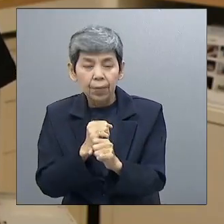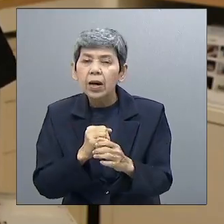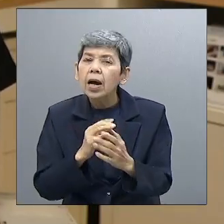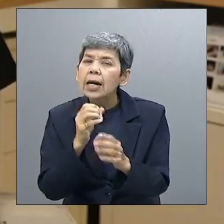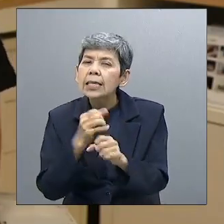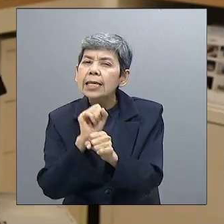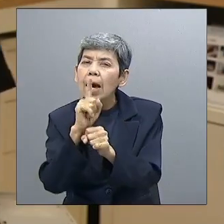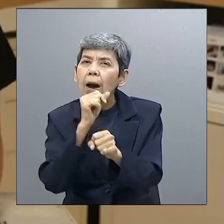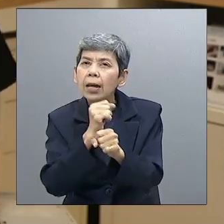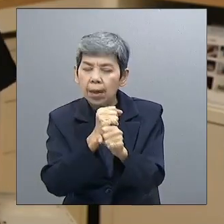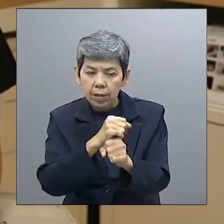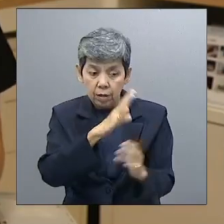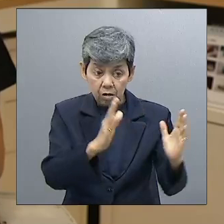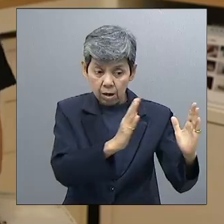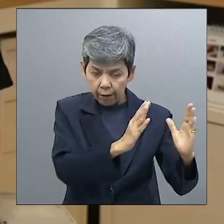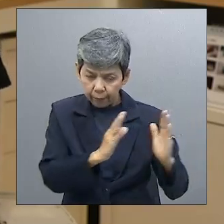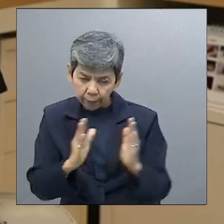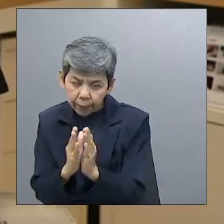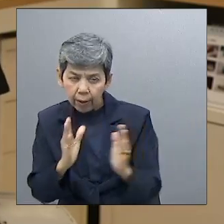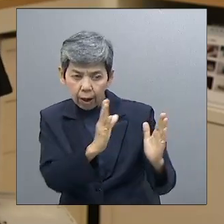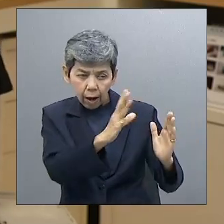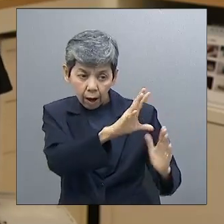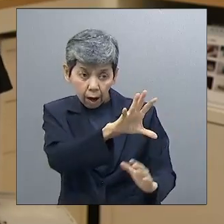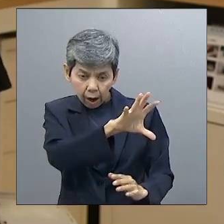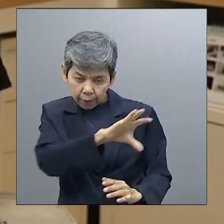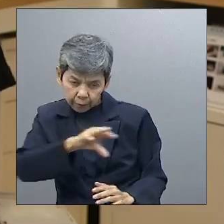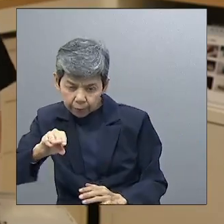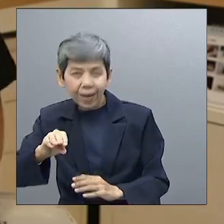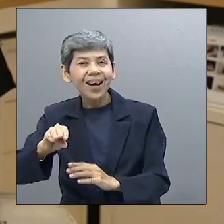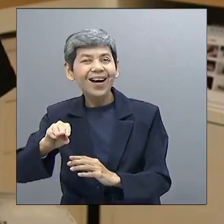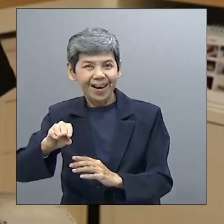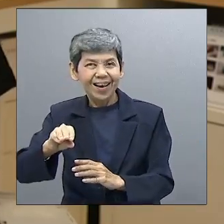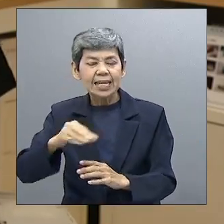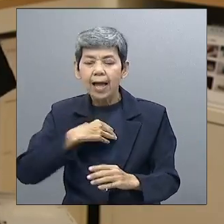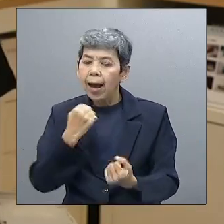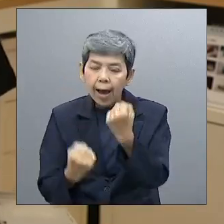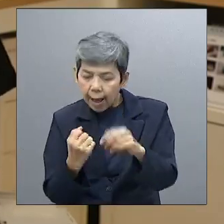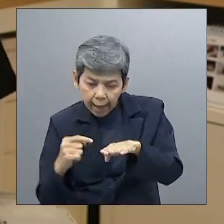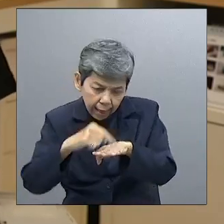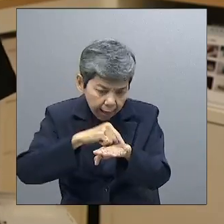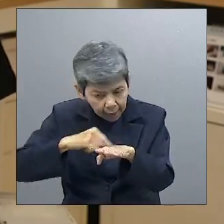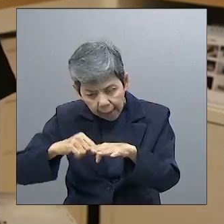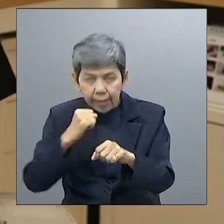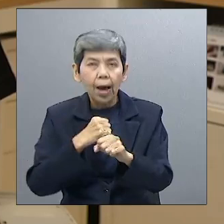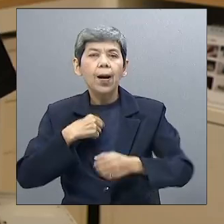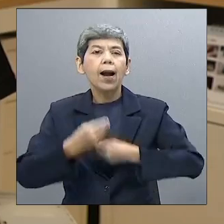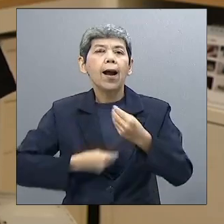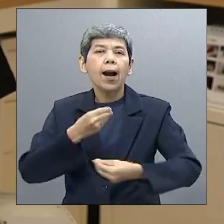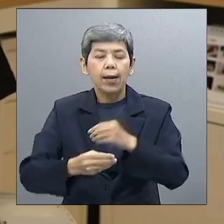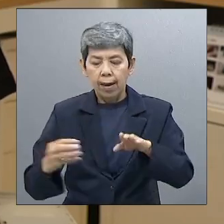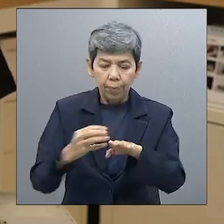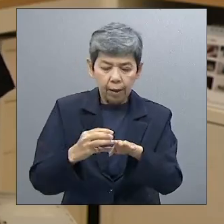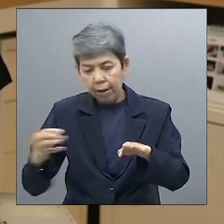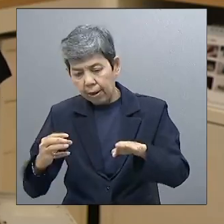ยคือมันแค่ย่อส่วนจาก1ต่อ1ลงมาเป็น1.64เท่านั้นเองครับก็คือเหมือนคนอยากแต่งรถอ่ะเราก็มาหาอุปกรณ์เปลี่ยนล้อเปลี่ยนนู่นเป